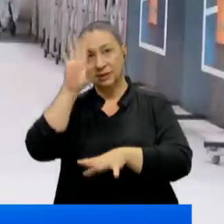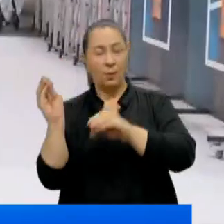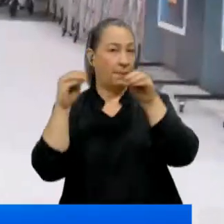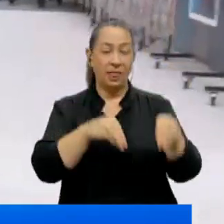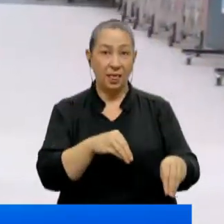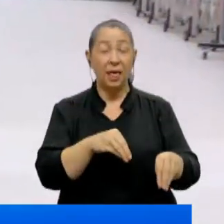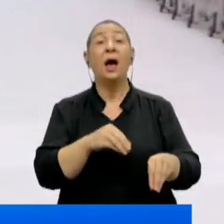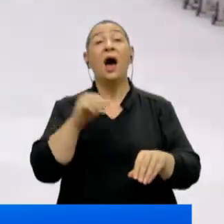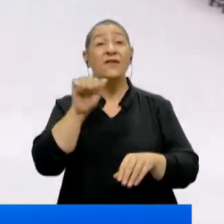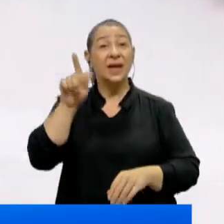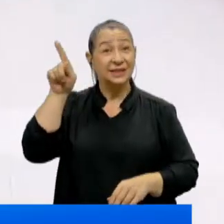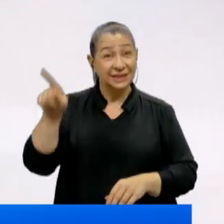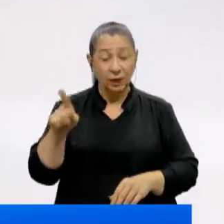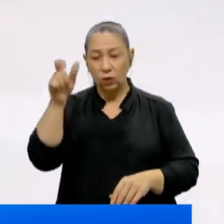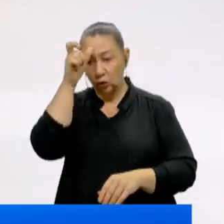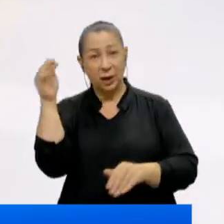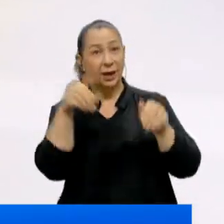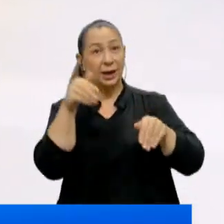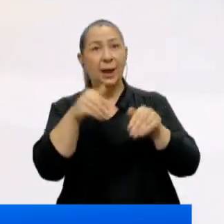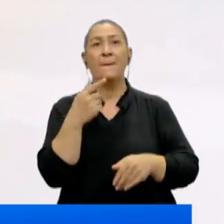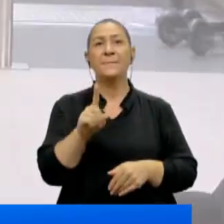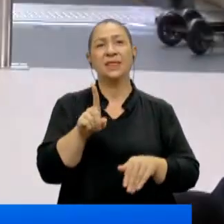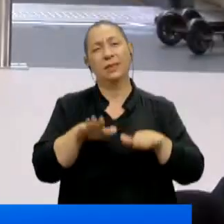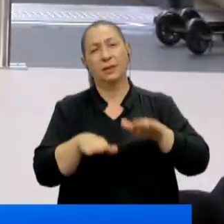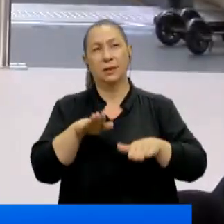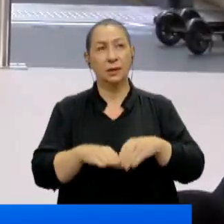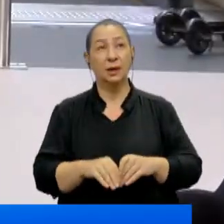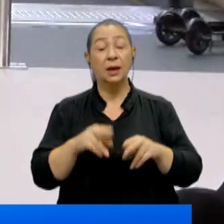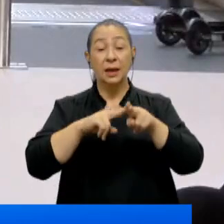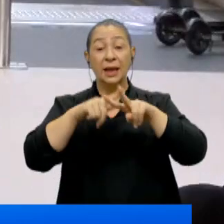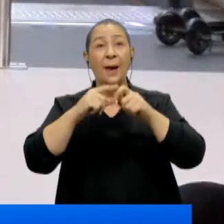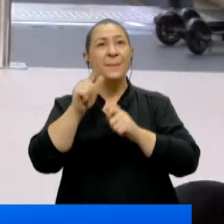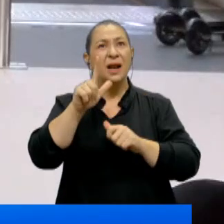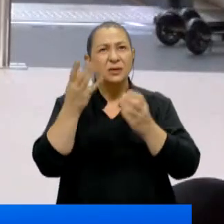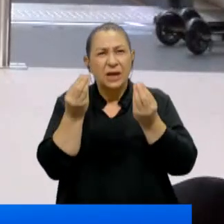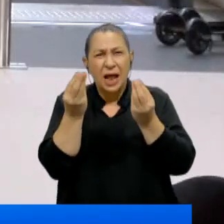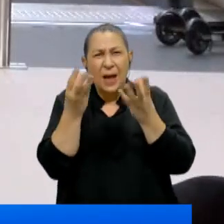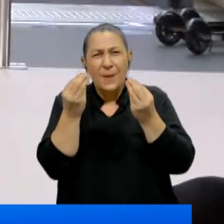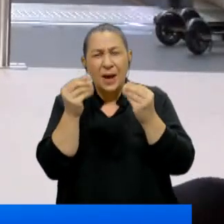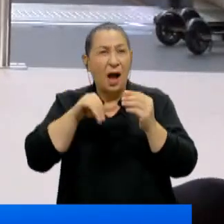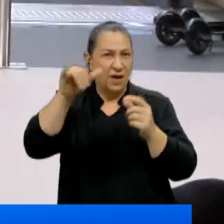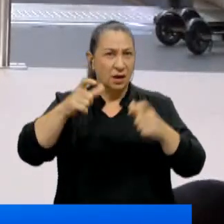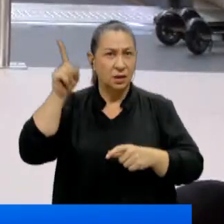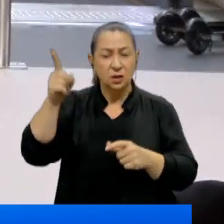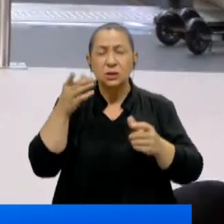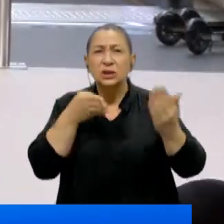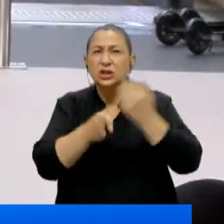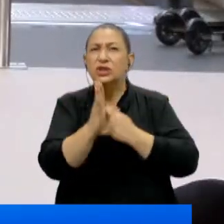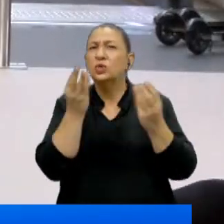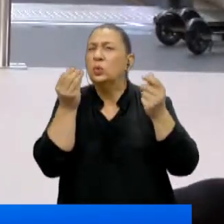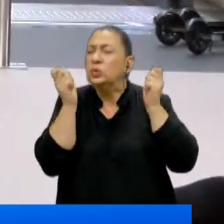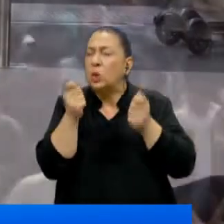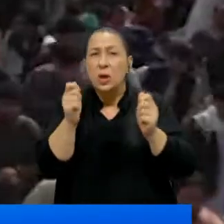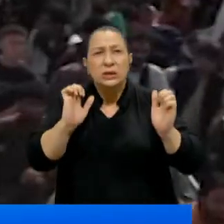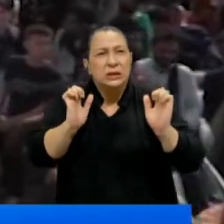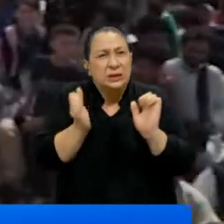getirildi. Afganistan'dan Türkiye'ye dönenlerin sayısı 1000'e yaklaştı. Kabil Havalimanı'ndaki yoğunluk biraz sıkıntılı, girişler çok sıkıntılı,